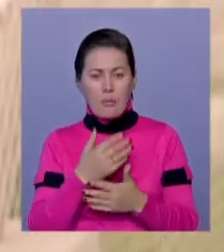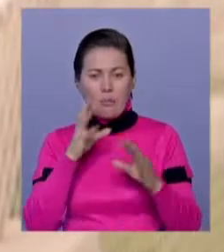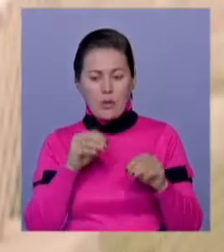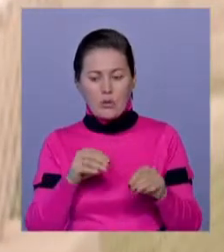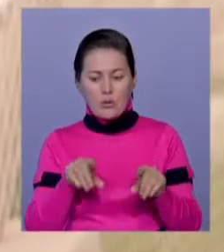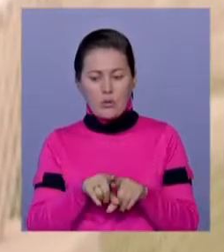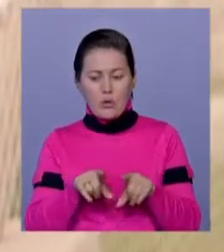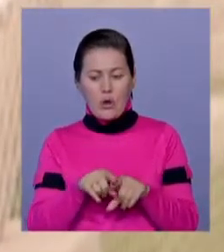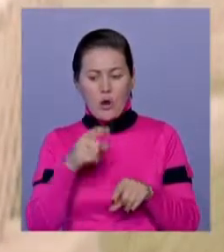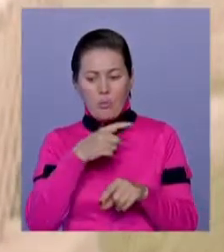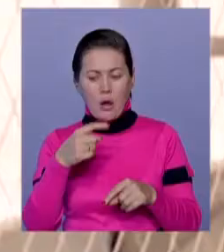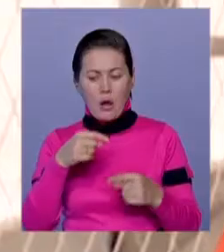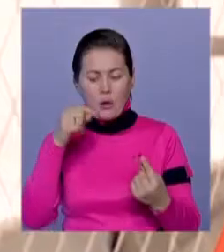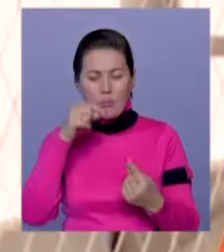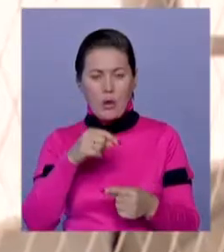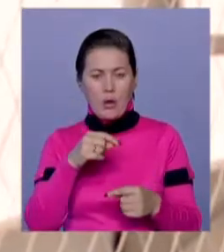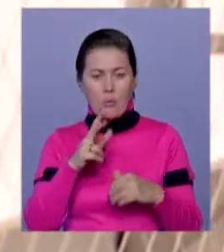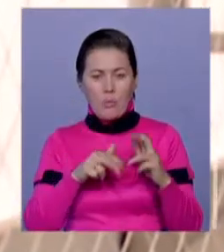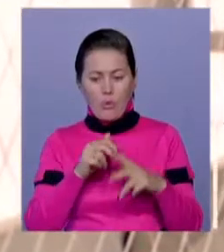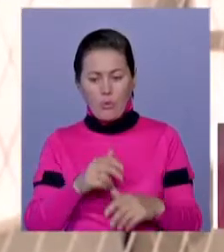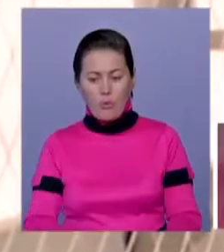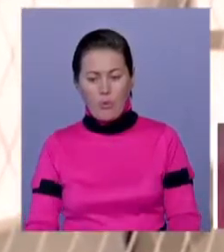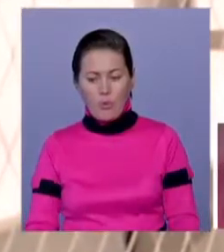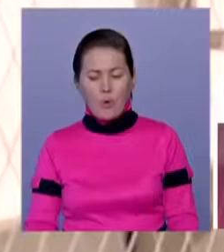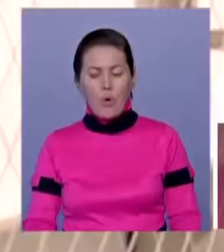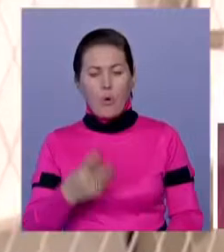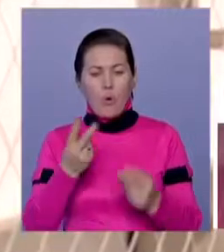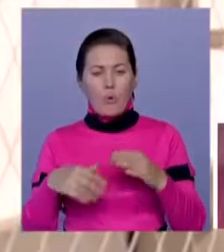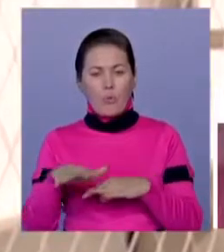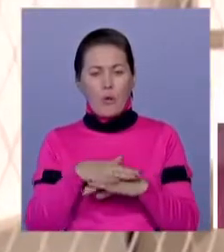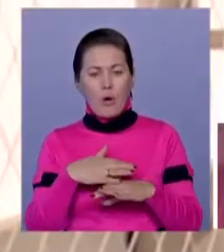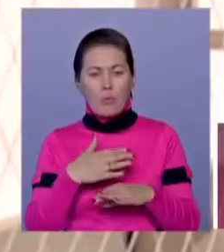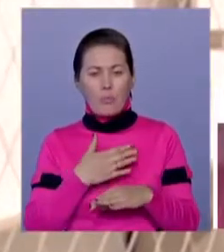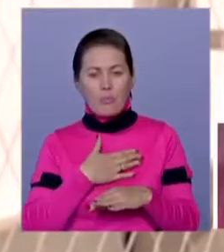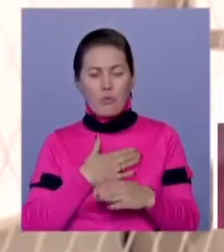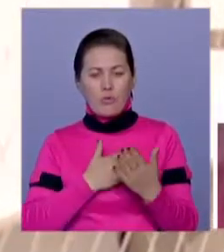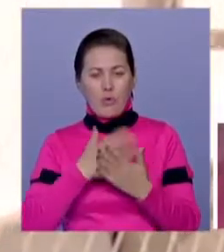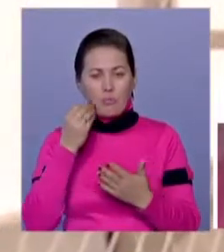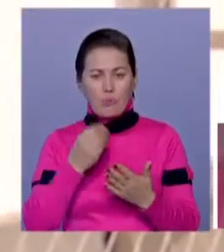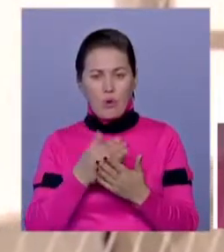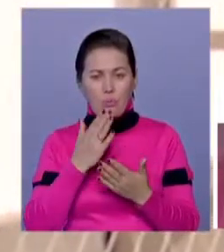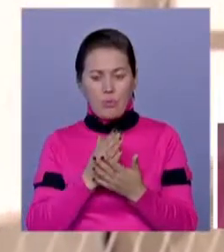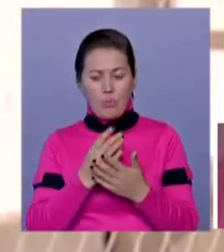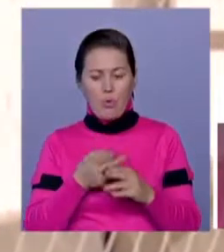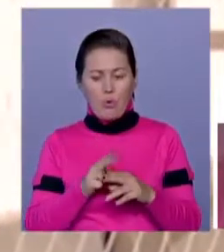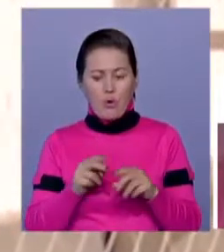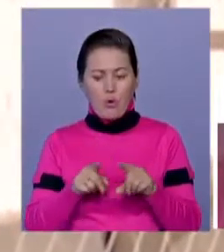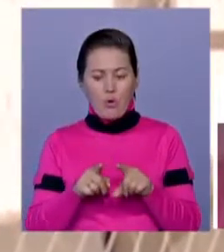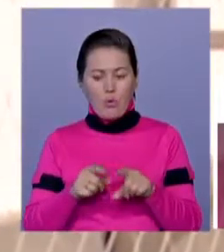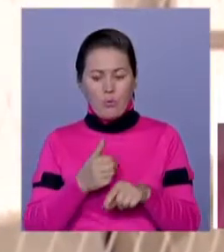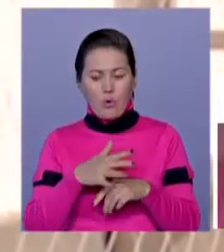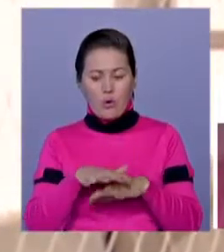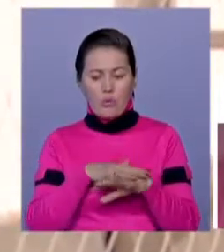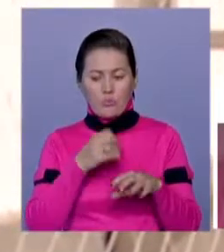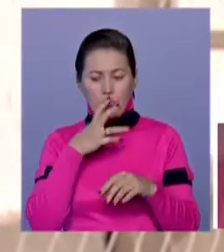новый, заманға сай салынған. Ойыншы ретінде бұл алаңға мен жоғары бағамды берем. Бұл алаң